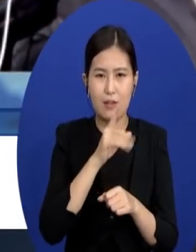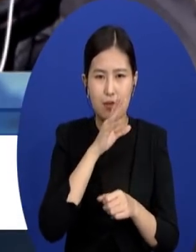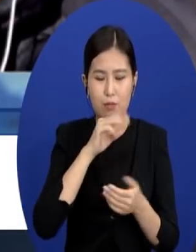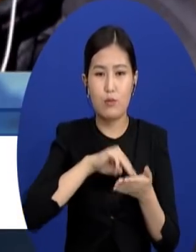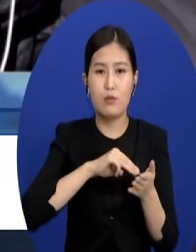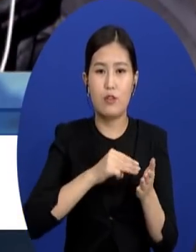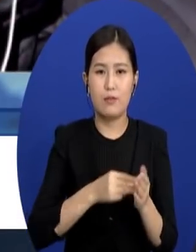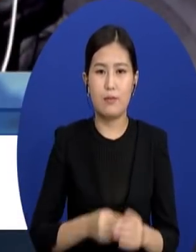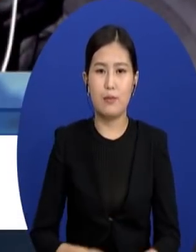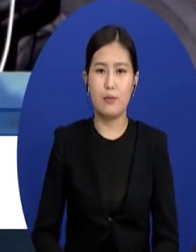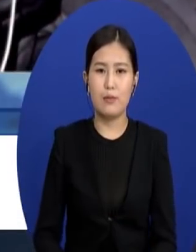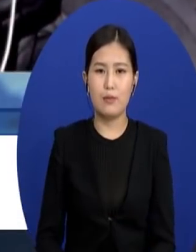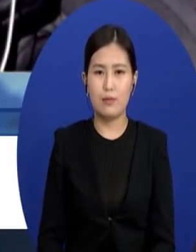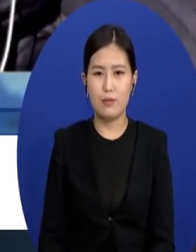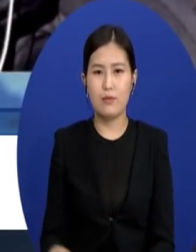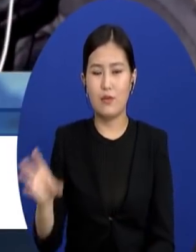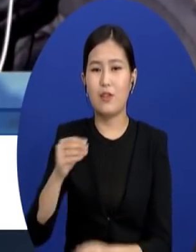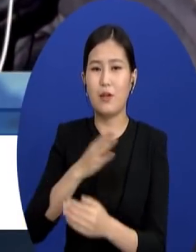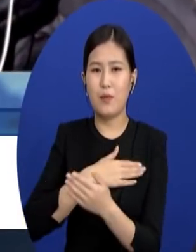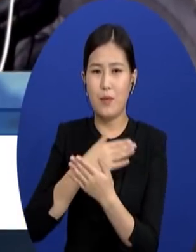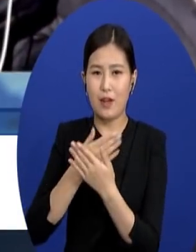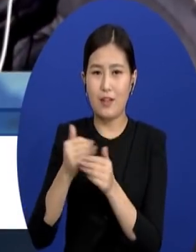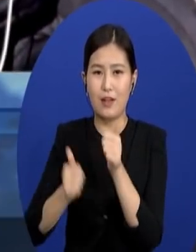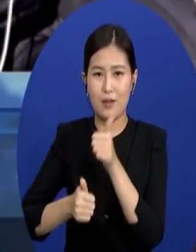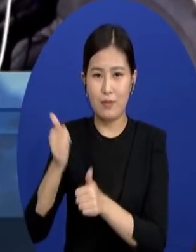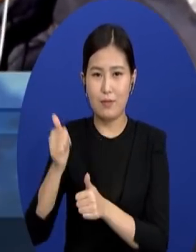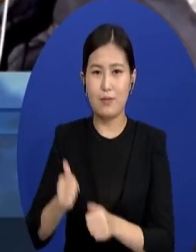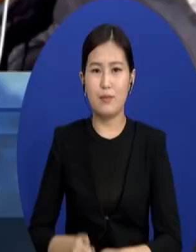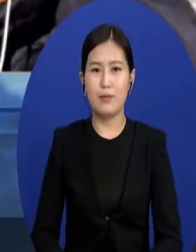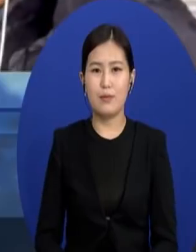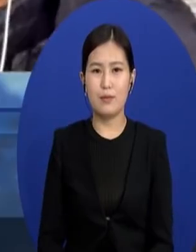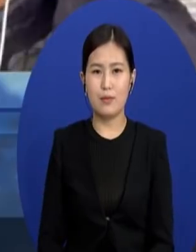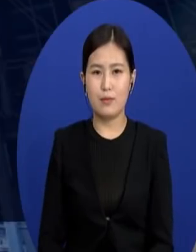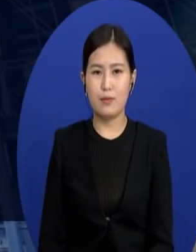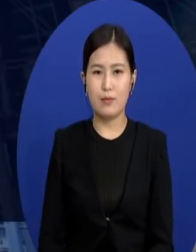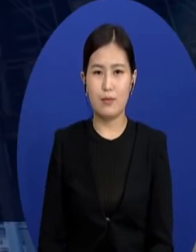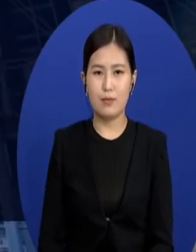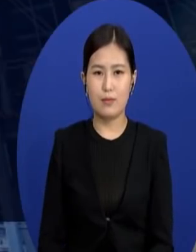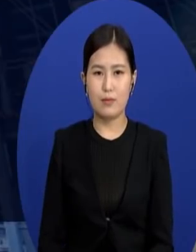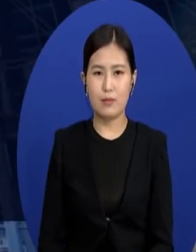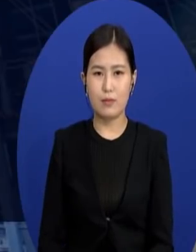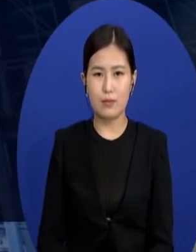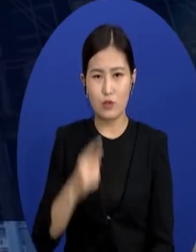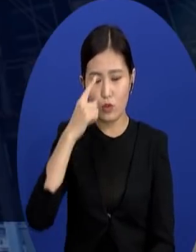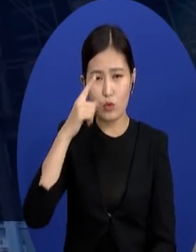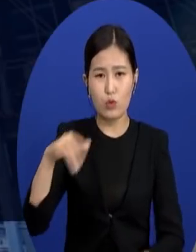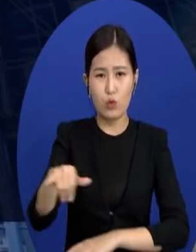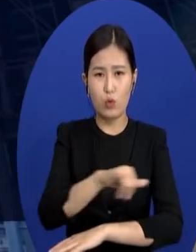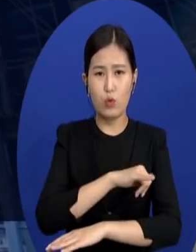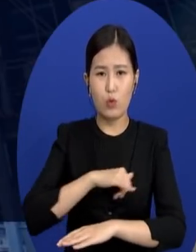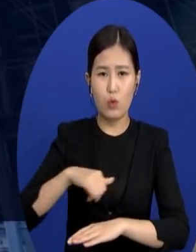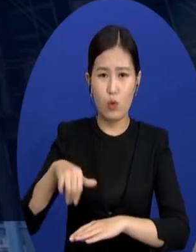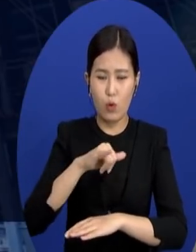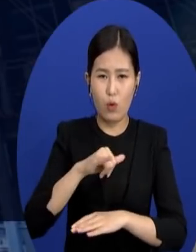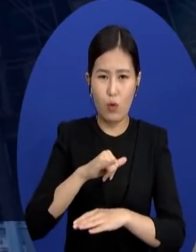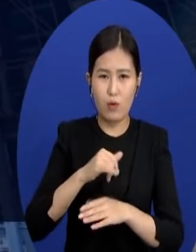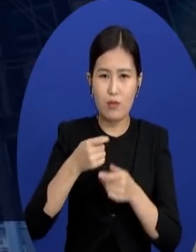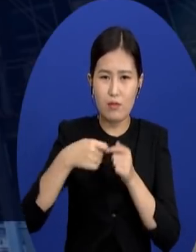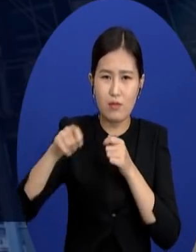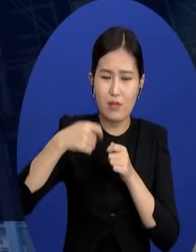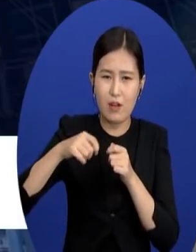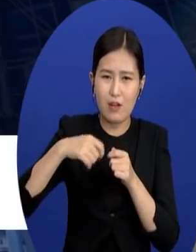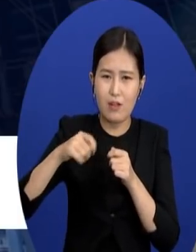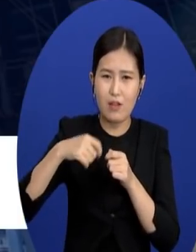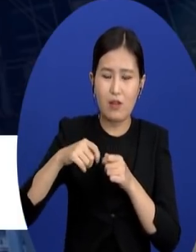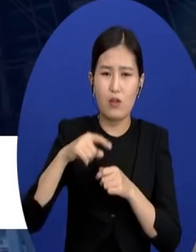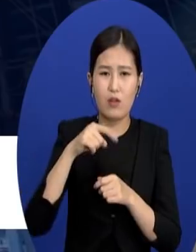байна. За баярлалаа та бүхэнд амжилт хүсье. За баярлалаа. За манай улсын экспорт 2020 оны эхнээс өнөөдрийн хүртэл